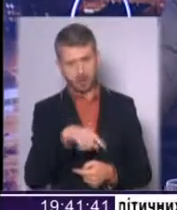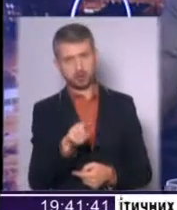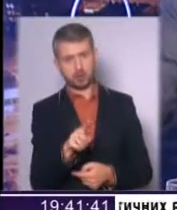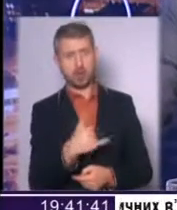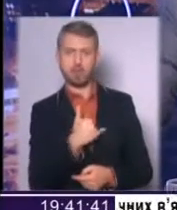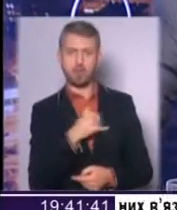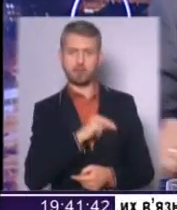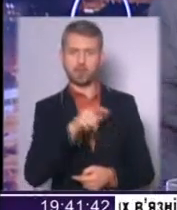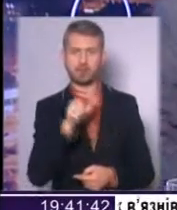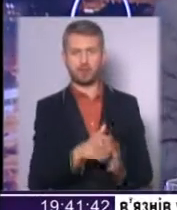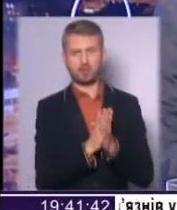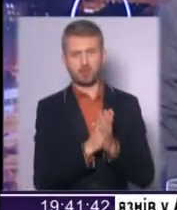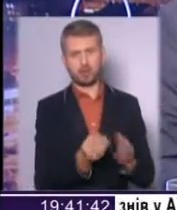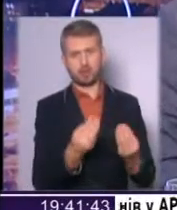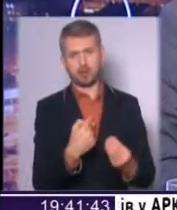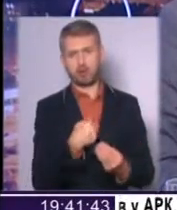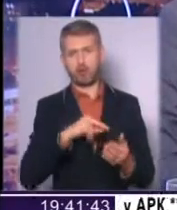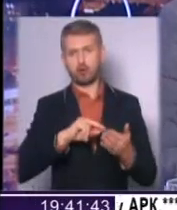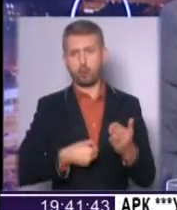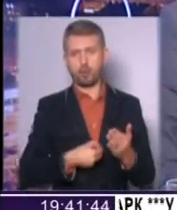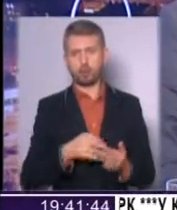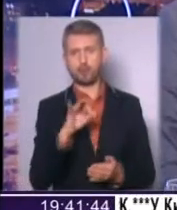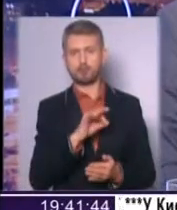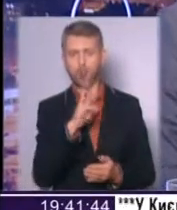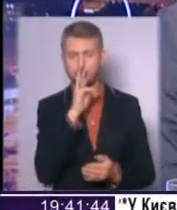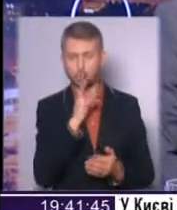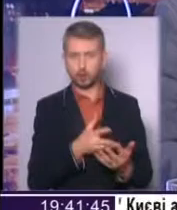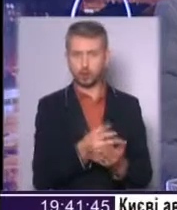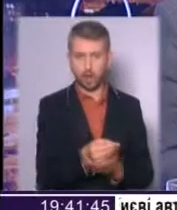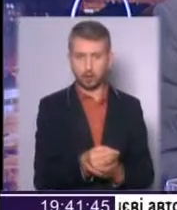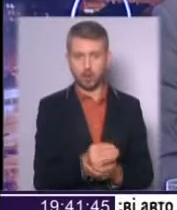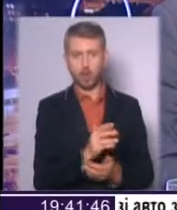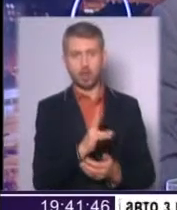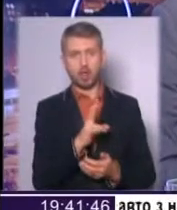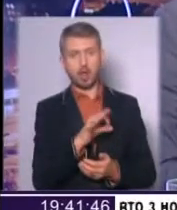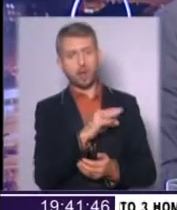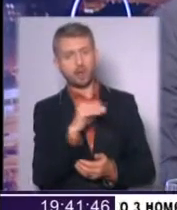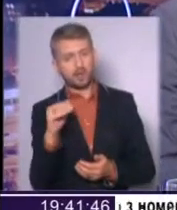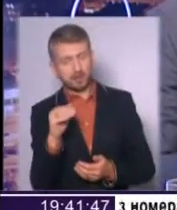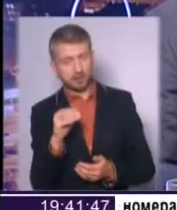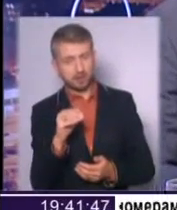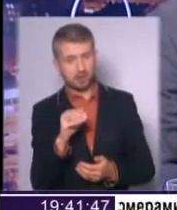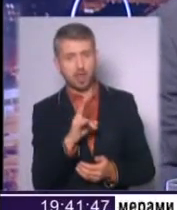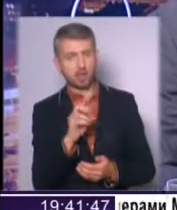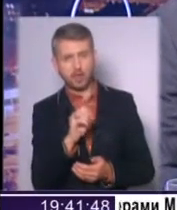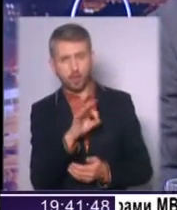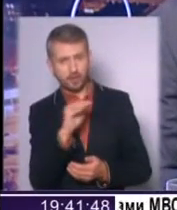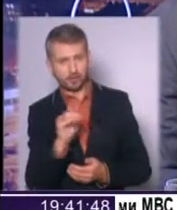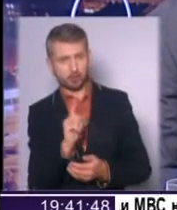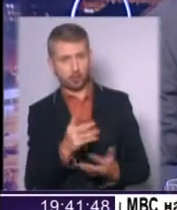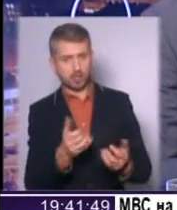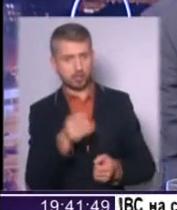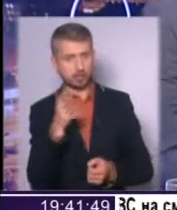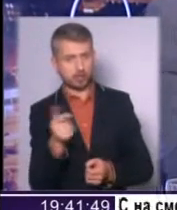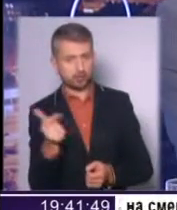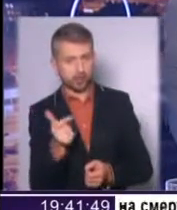цілому, до речі, не тільки не до мене, це питання перше до прем'єра і до міністра фінансів Єреського, які заявляють, що наша економіка в тіні. стіні, і з неї і за